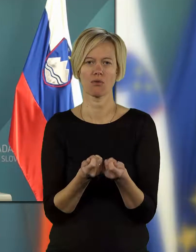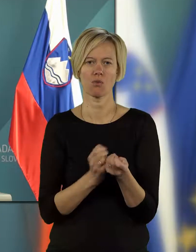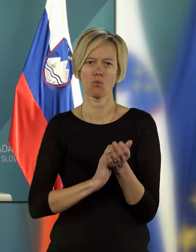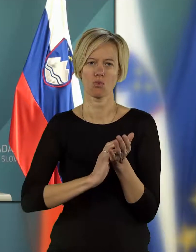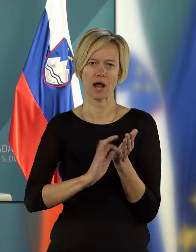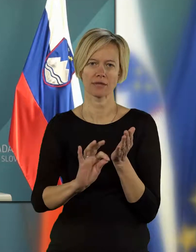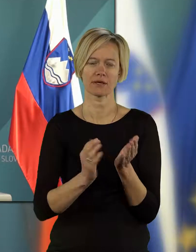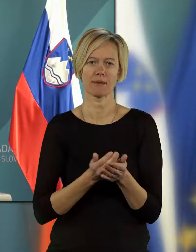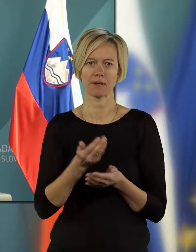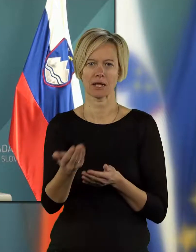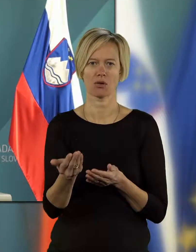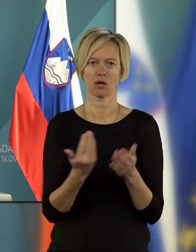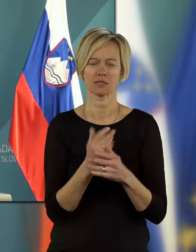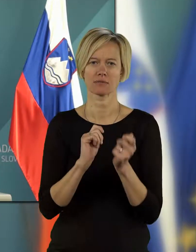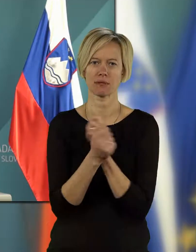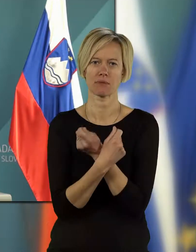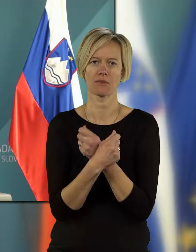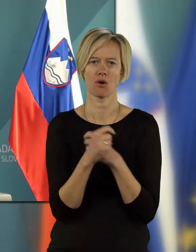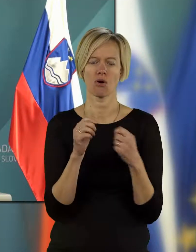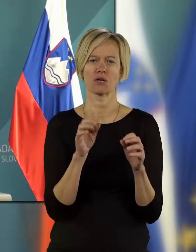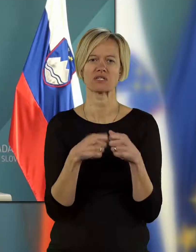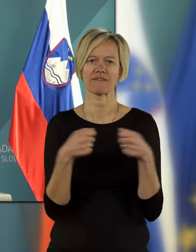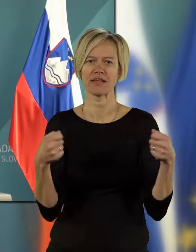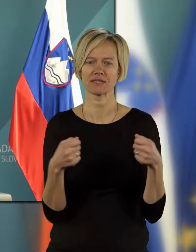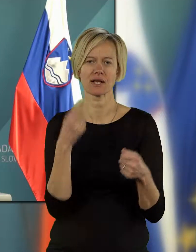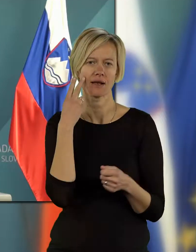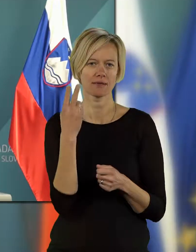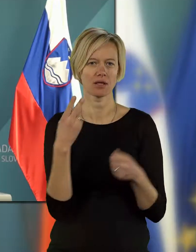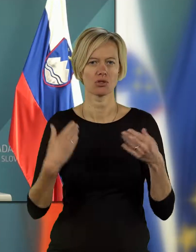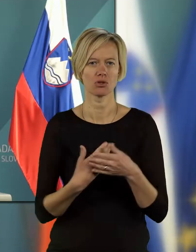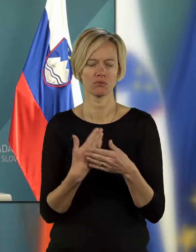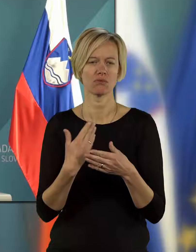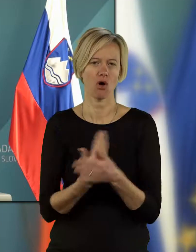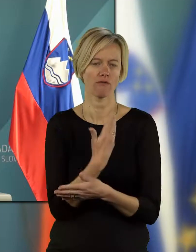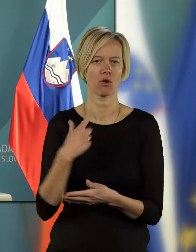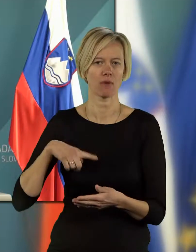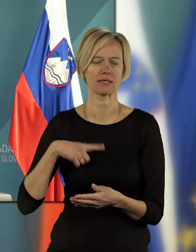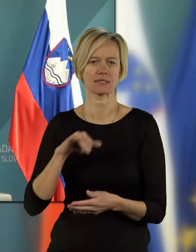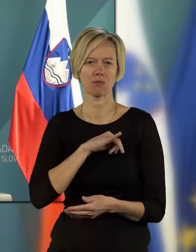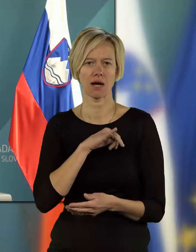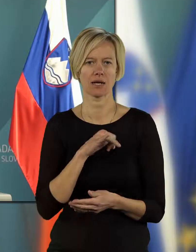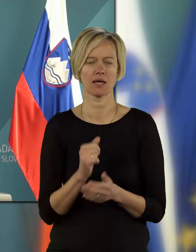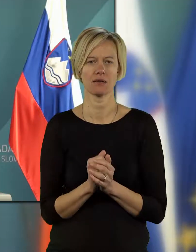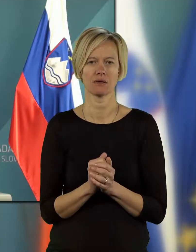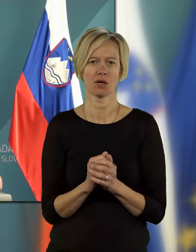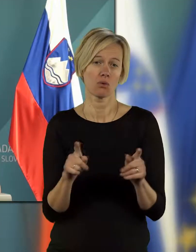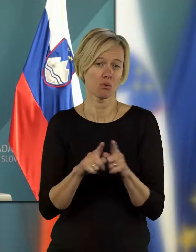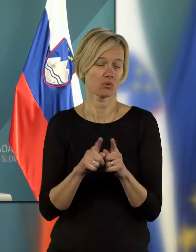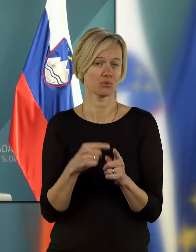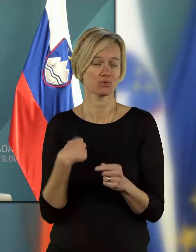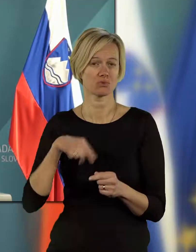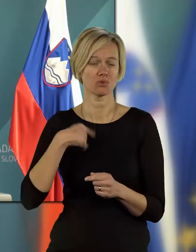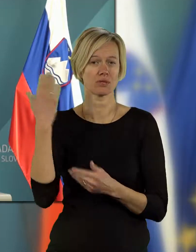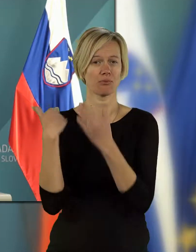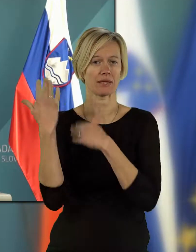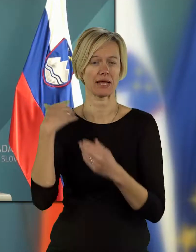vložitev uradnega predloga za spremembo zavez glede Nove Ljubljanske banke, tako kot smo se